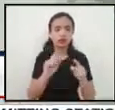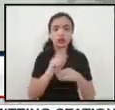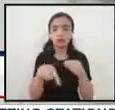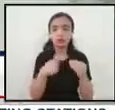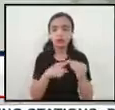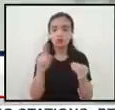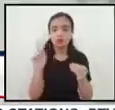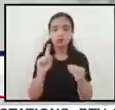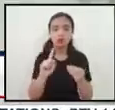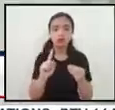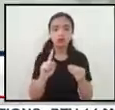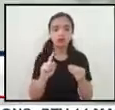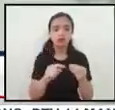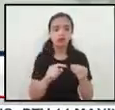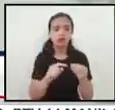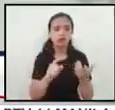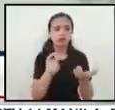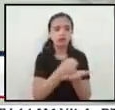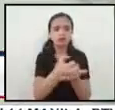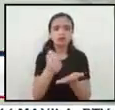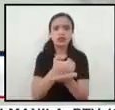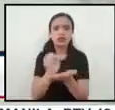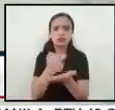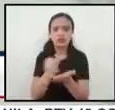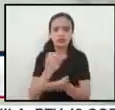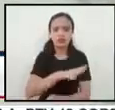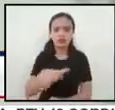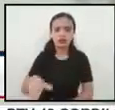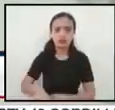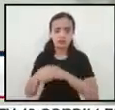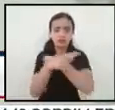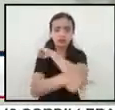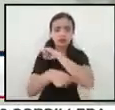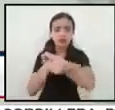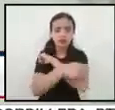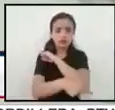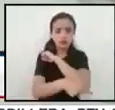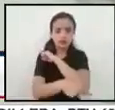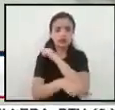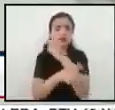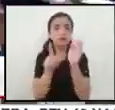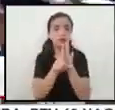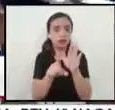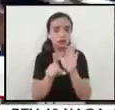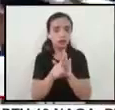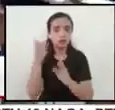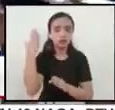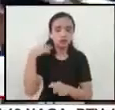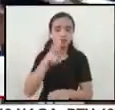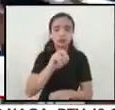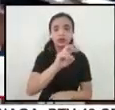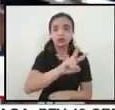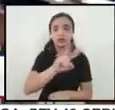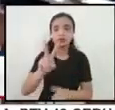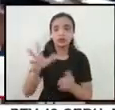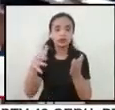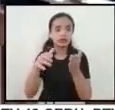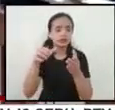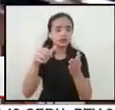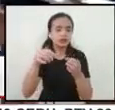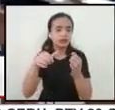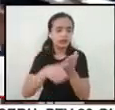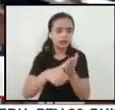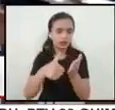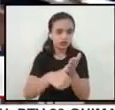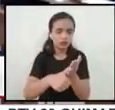illegal expenditures ng Cagayan Provincial Government nitong 2022 elections campaign period. Humingi ng tawad si